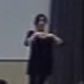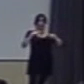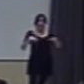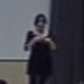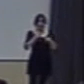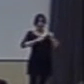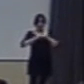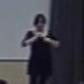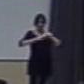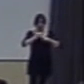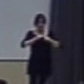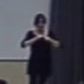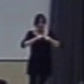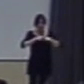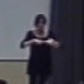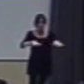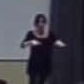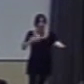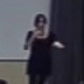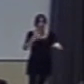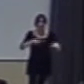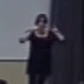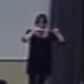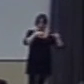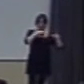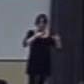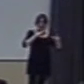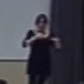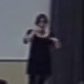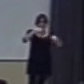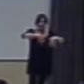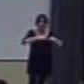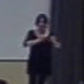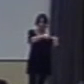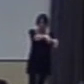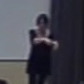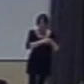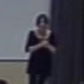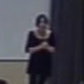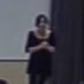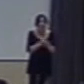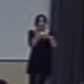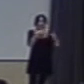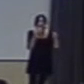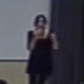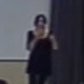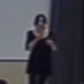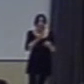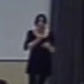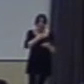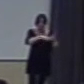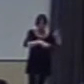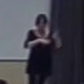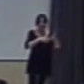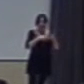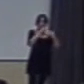associativa de la ciutat, havia de tenir un paper, havia de tenir un rol, s'havia d'implicar en la construcció d'una Barcelona solidària, d'una